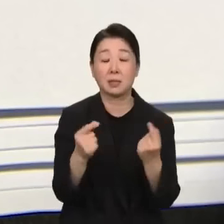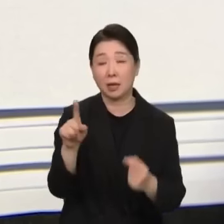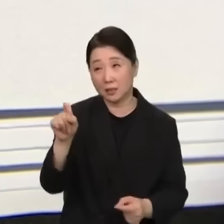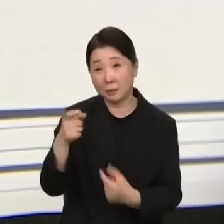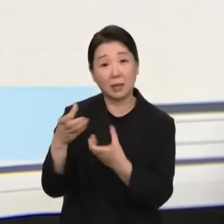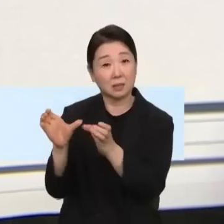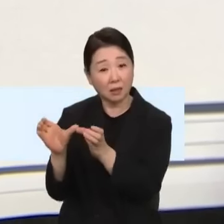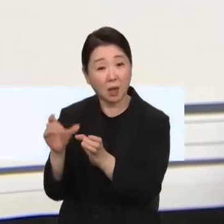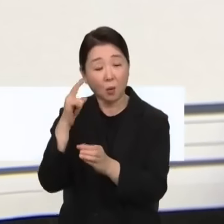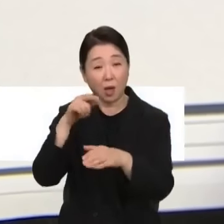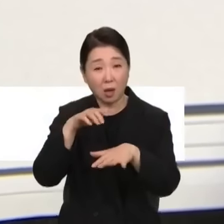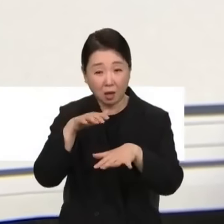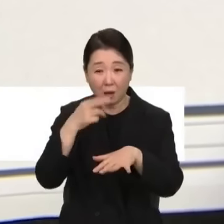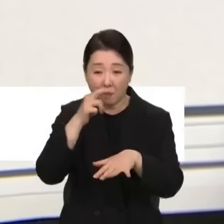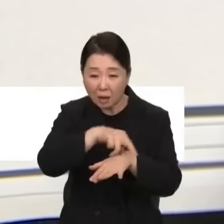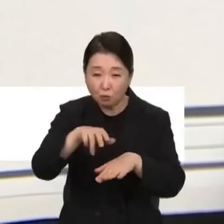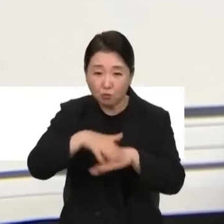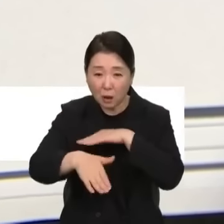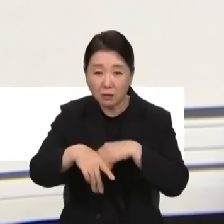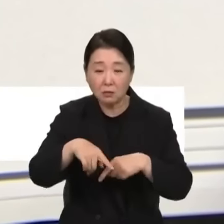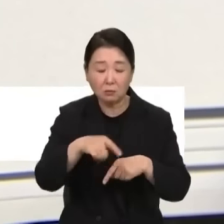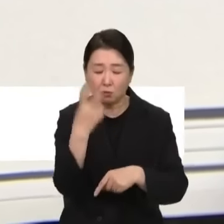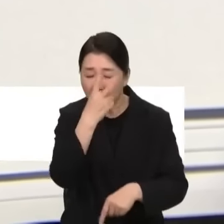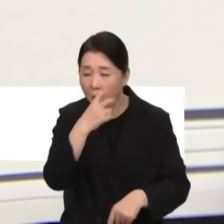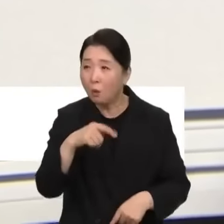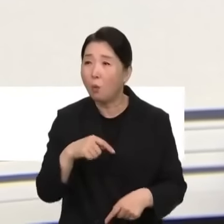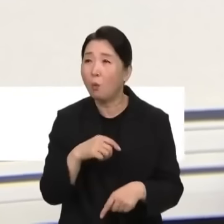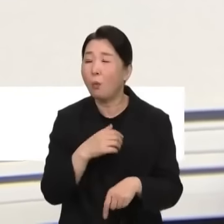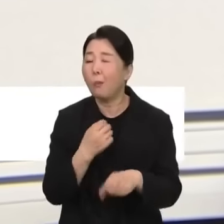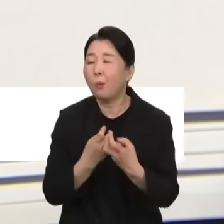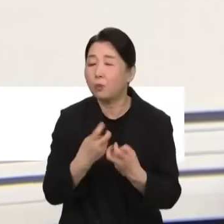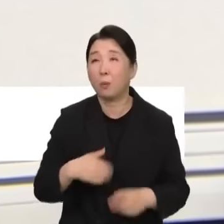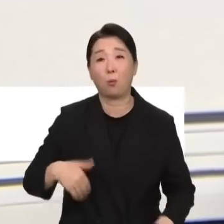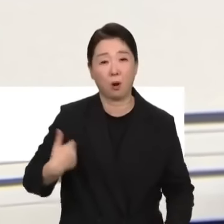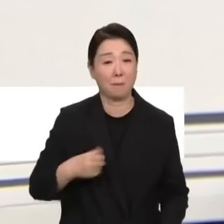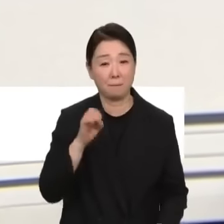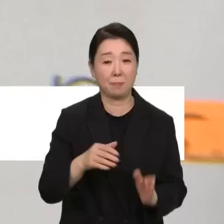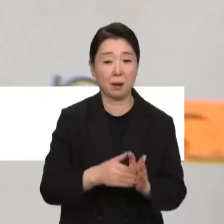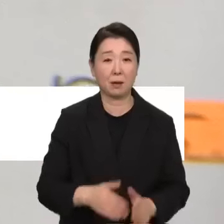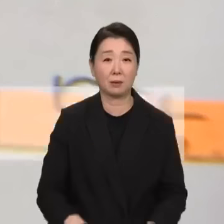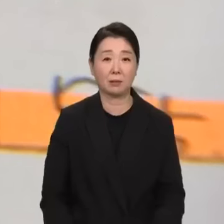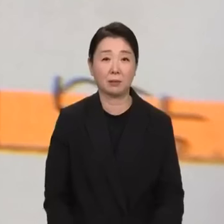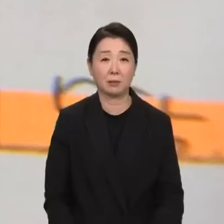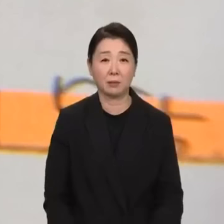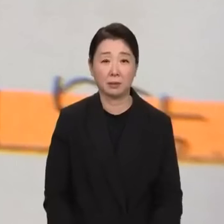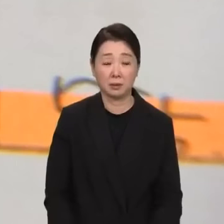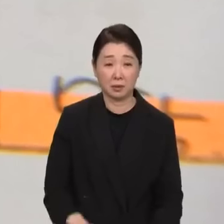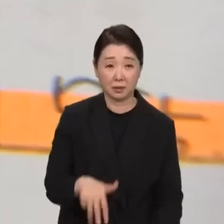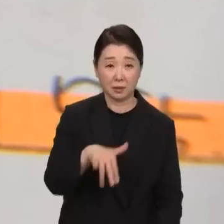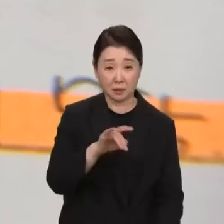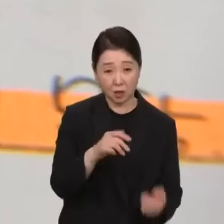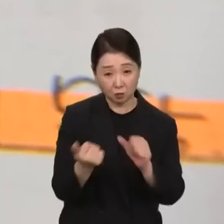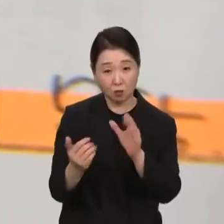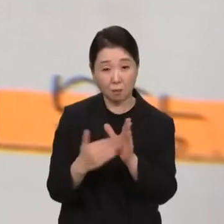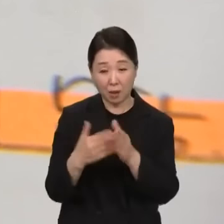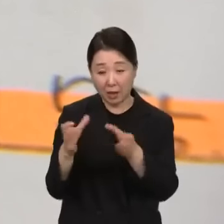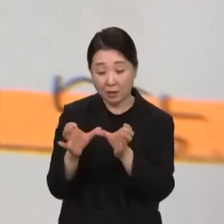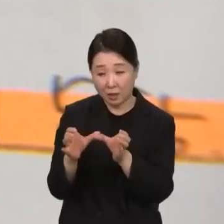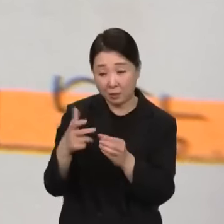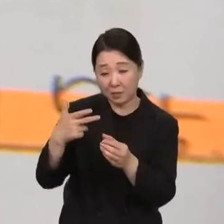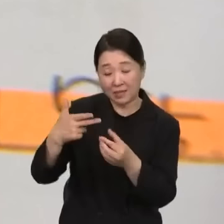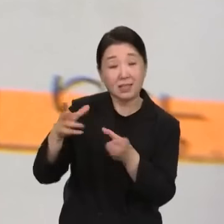아예 바둑판식 수색을 어떻게 하라는 건지 모르겠다고 말했다고도 진술했습니다. 순직한 최상병이 소속된